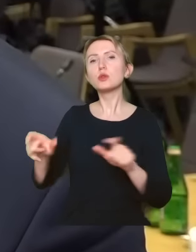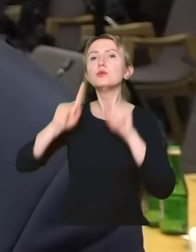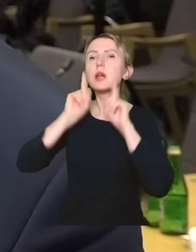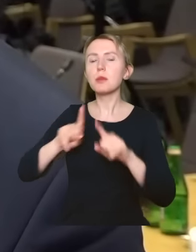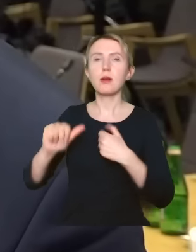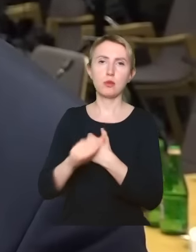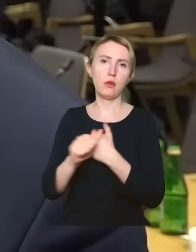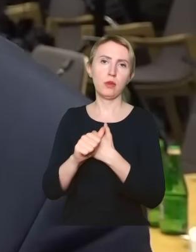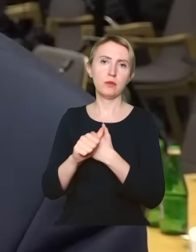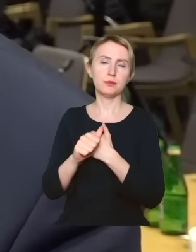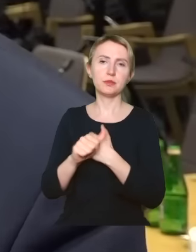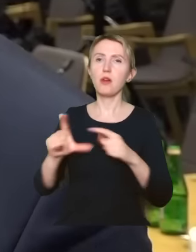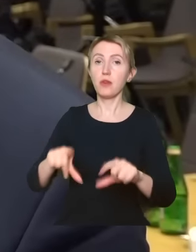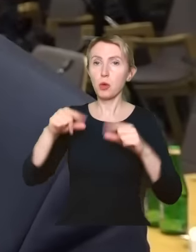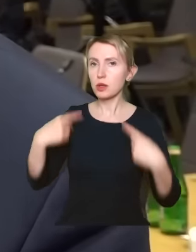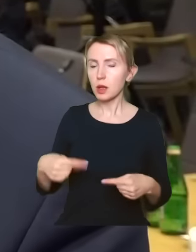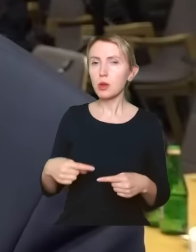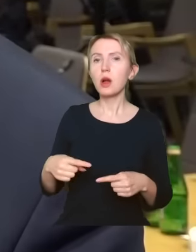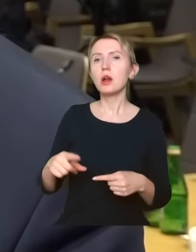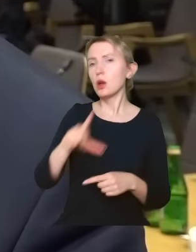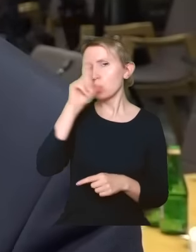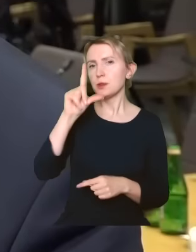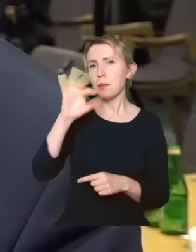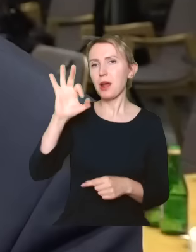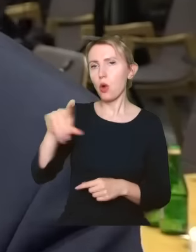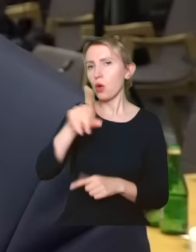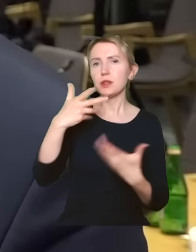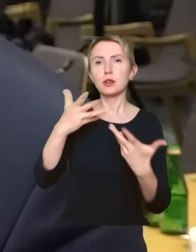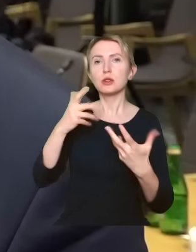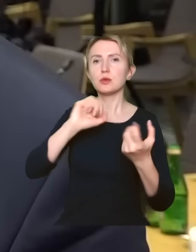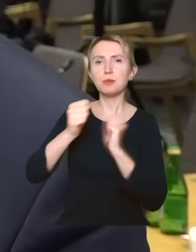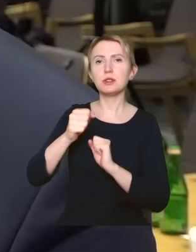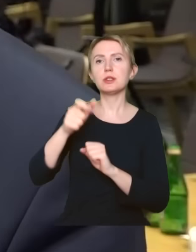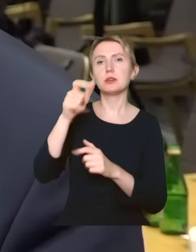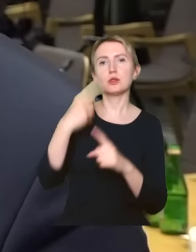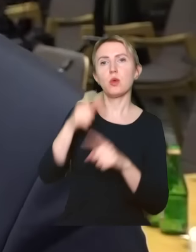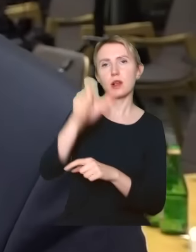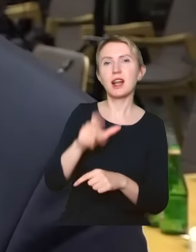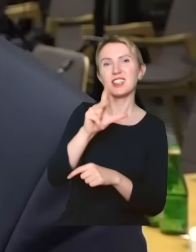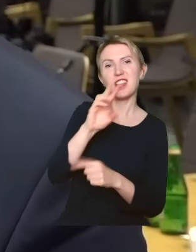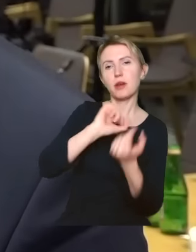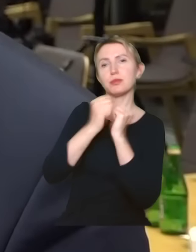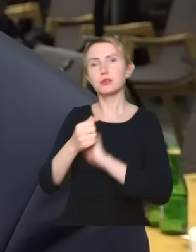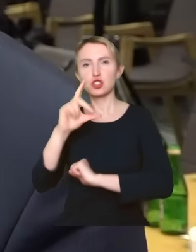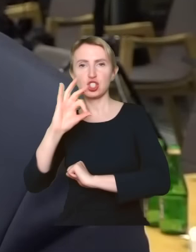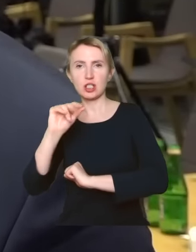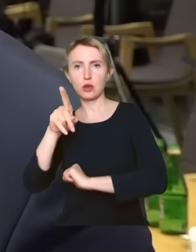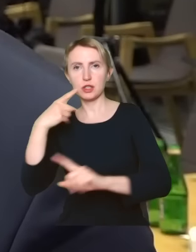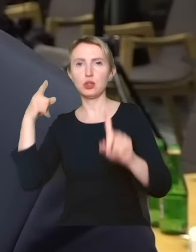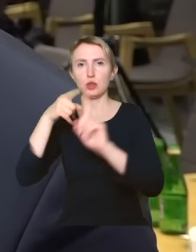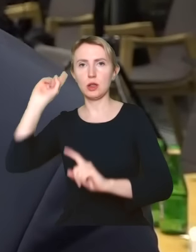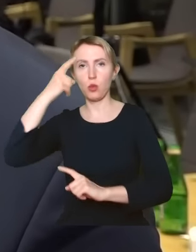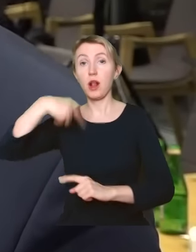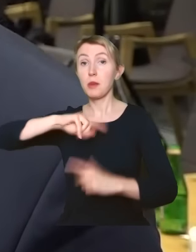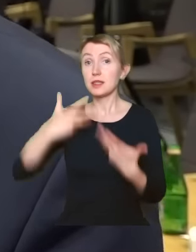doprowadziły do tego, że wybory się nie odbyły, czyli ludzi z Platformy. Chcieli zmienić kandydata z Kidawy na Trzaskowskiego i tak naprawdę to im przyświecało. Więc my chcemy, żeby